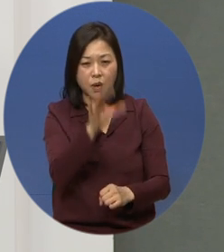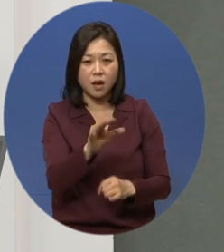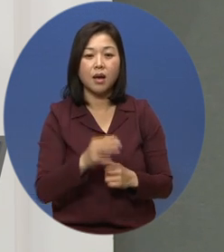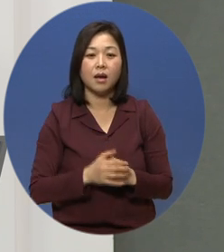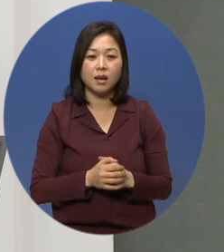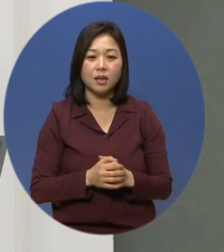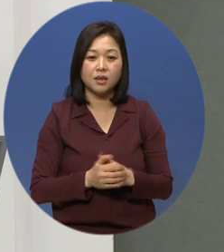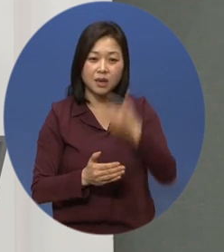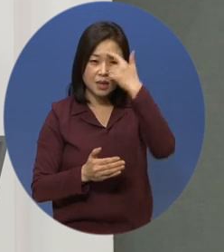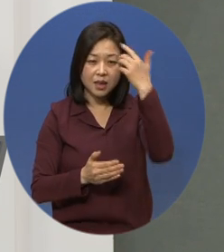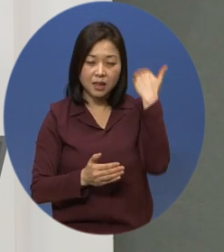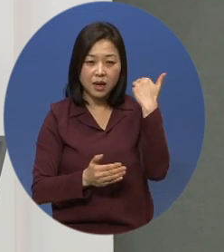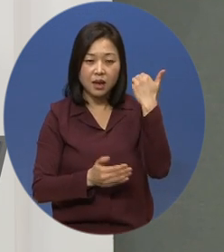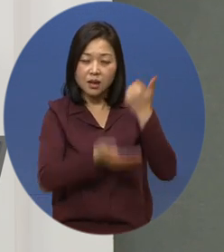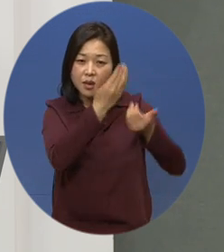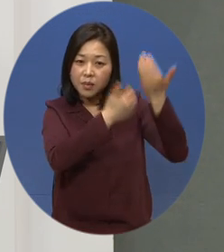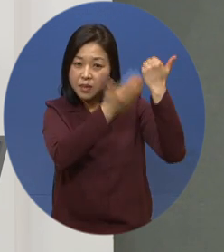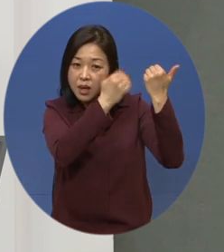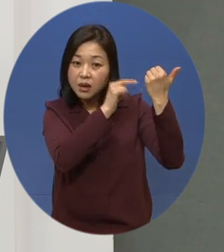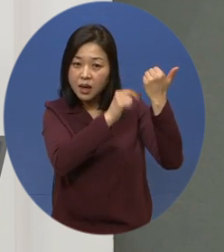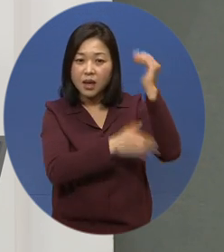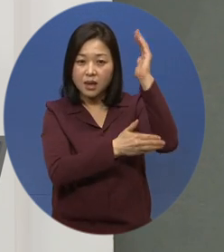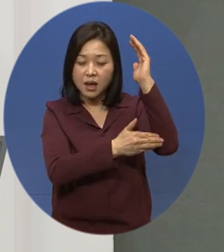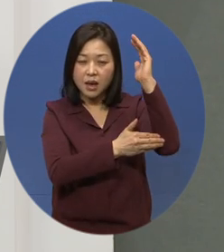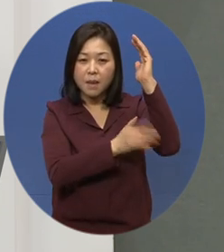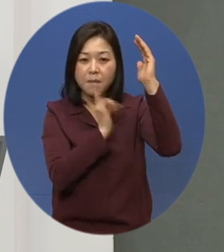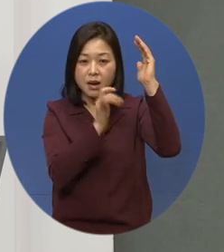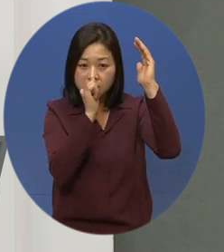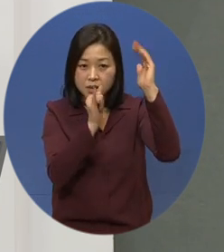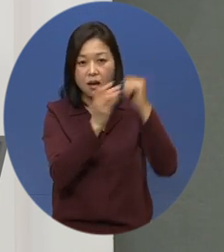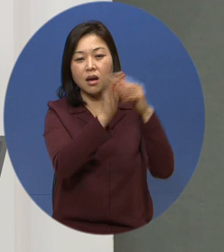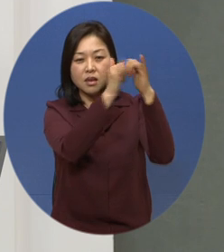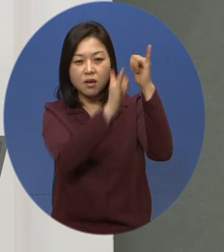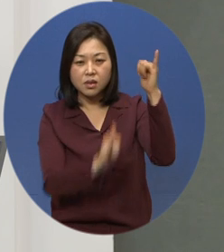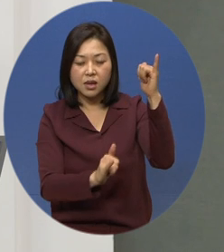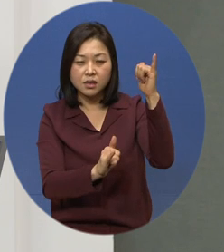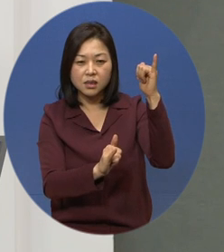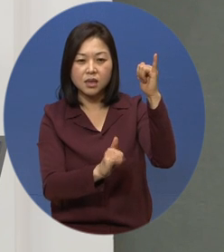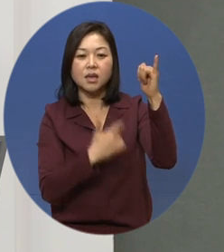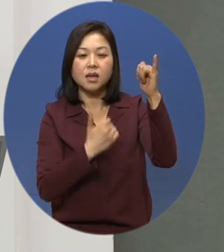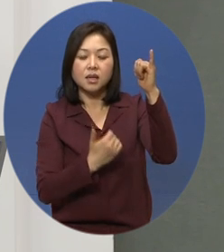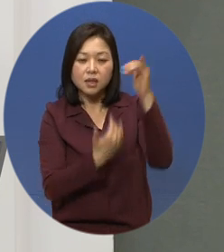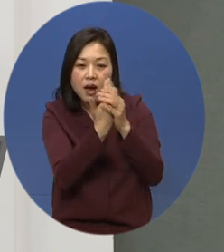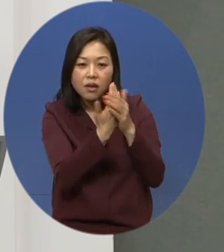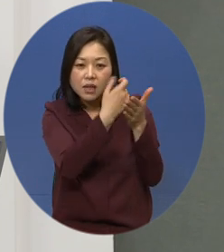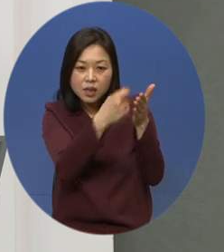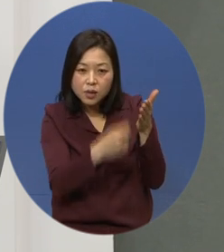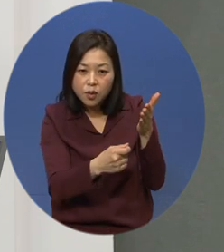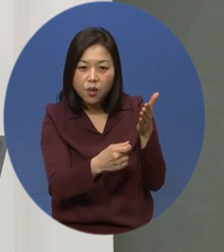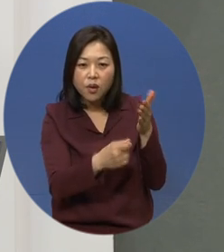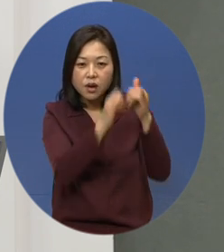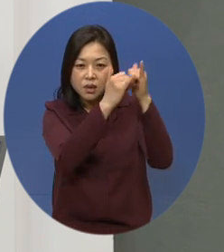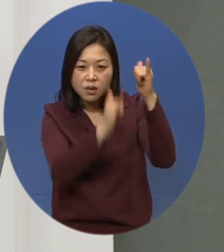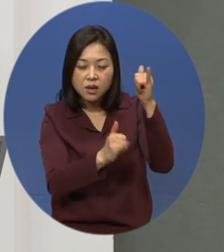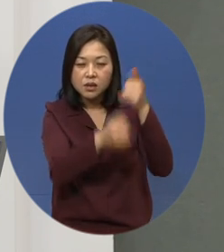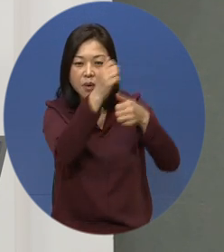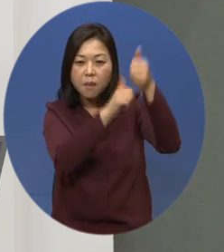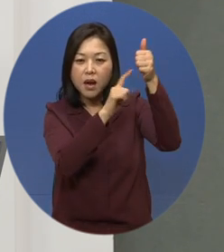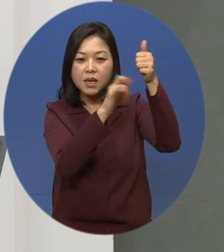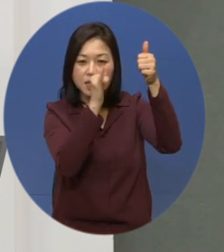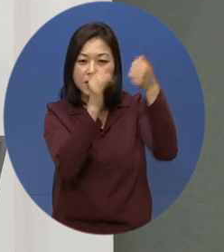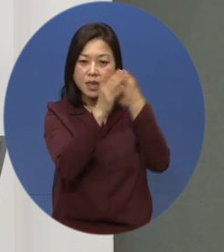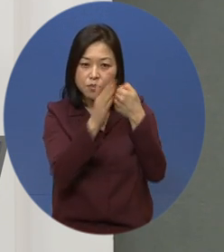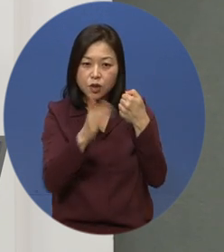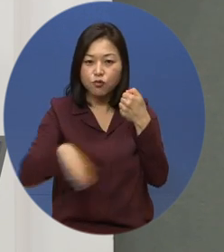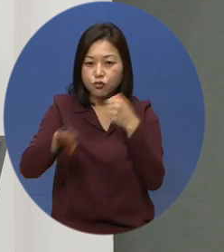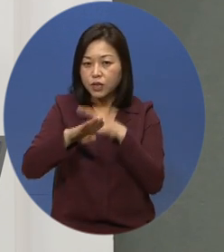옛 성현들의 얘기가 있습니다 역사는 기록이고 역사는 우리가 선 조각해 졌기 때문에 우리가